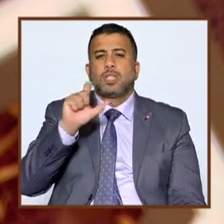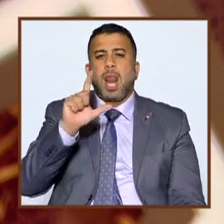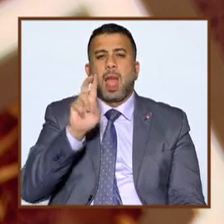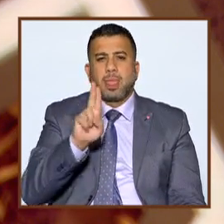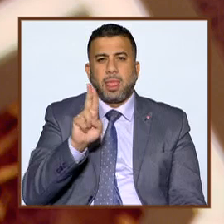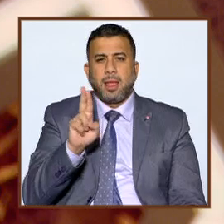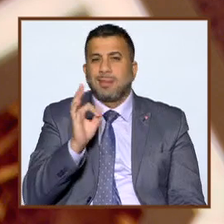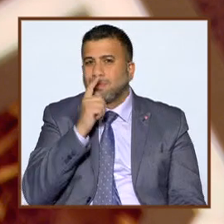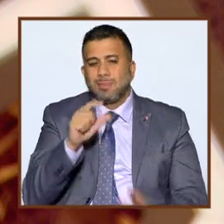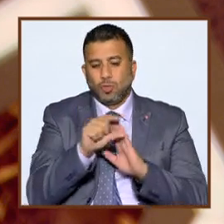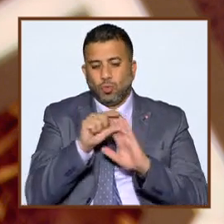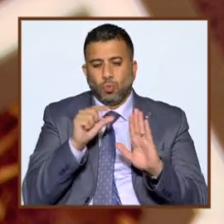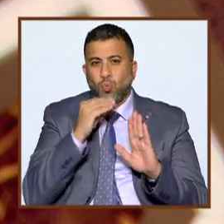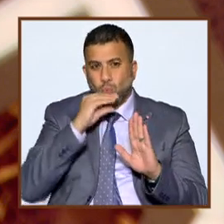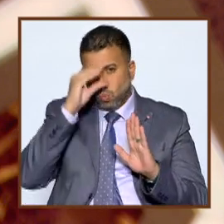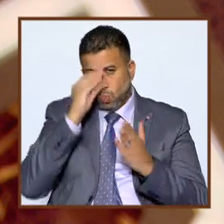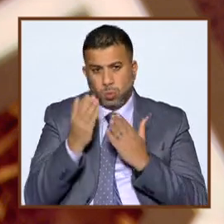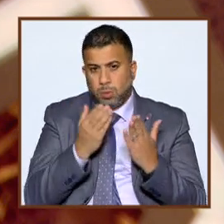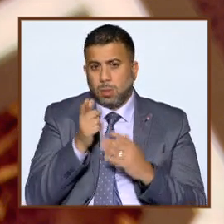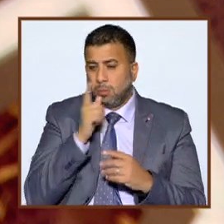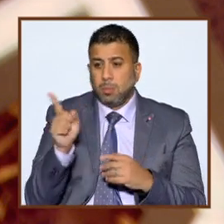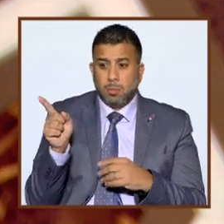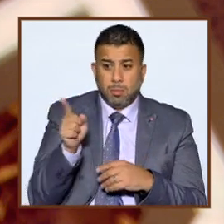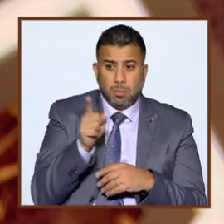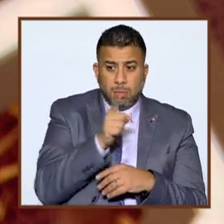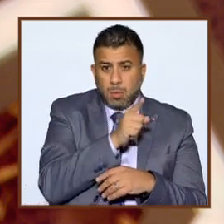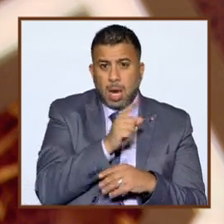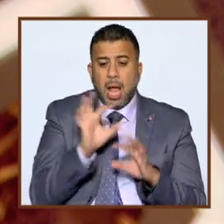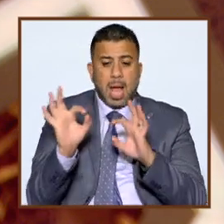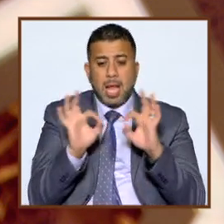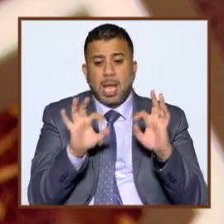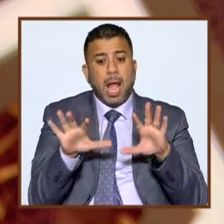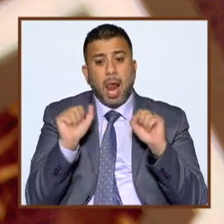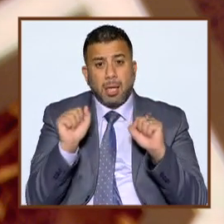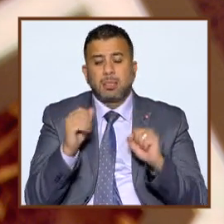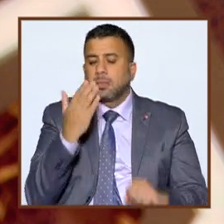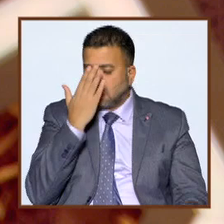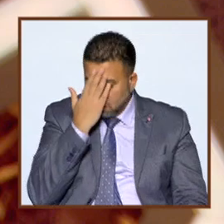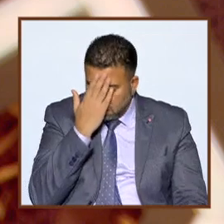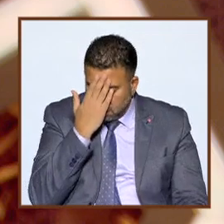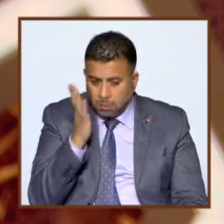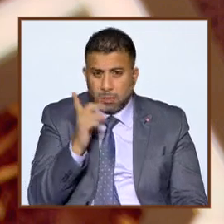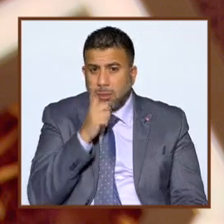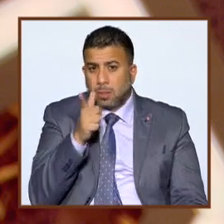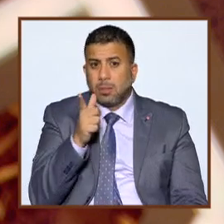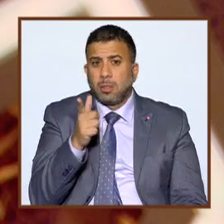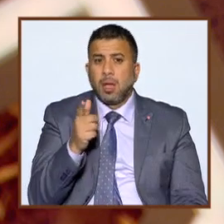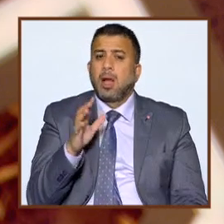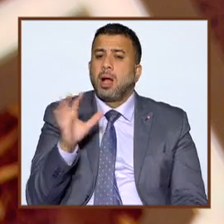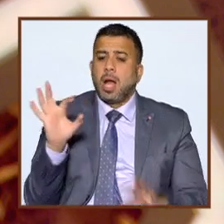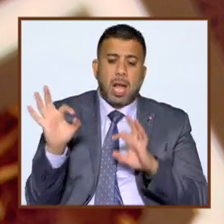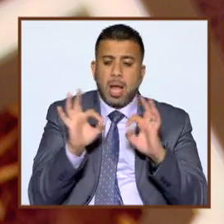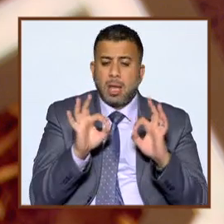الآيات السجدة تكون بعد إكمال الآية، وهناك آيات السجدة تكون بعد السجدة